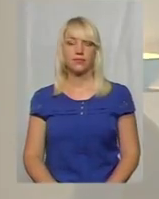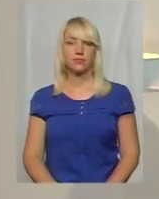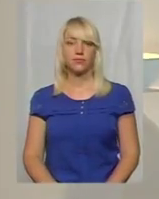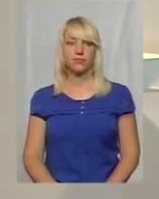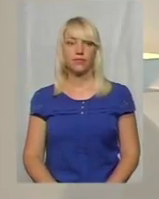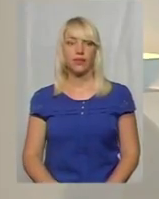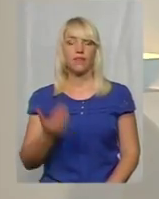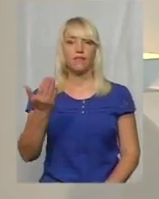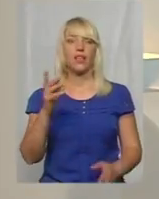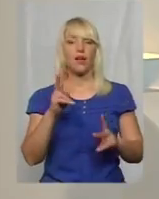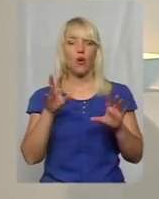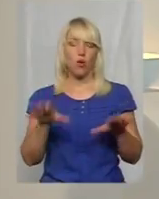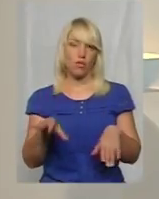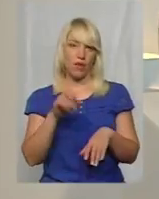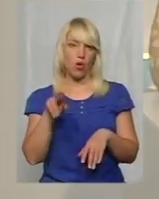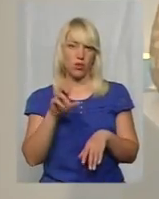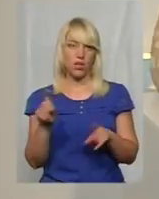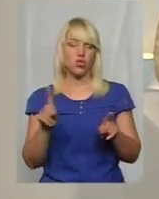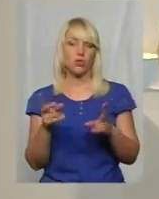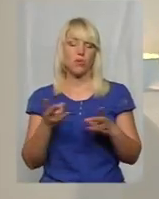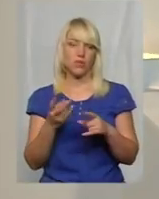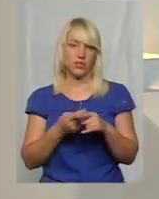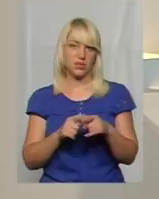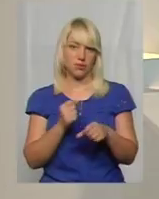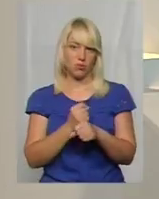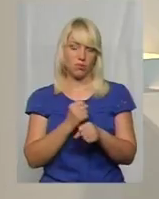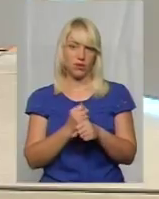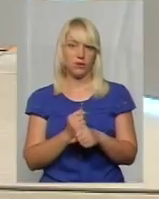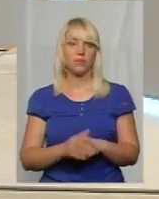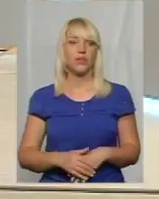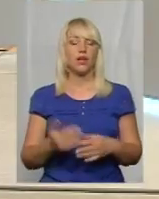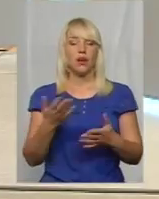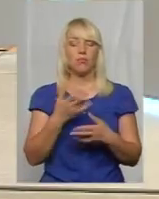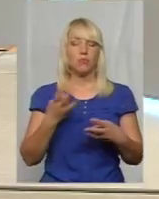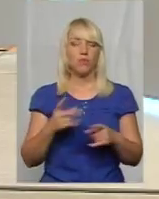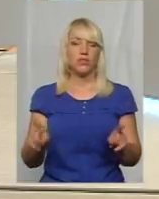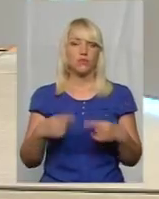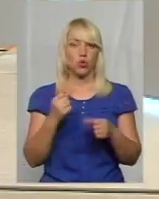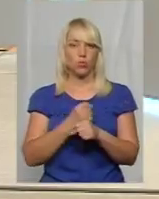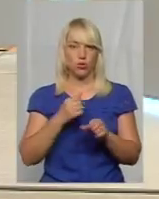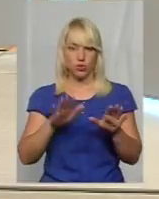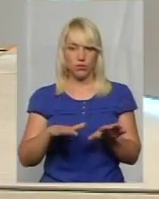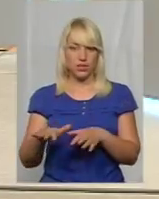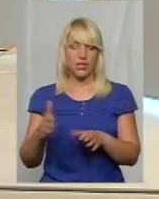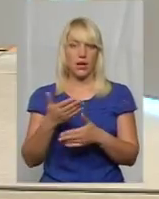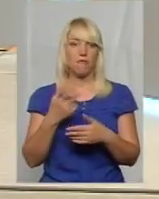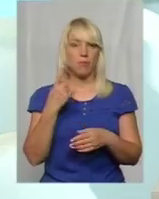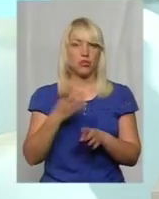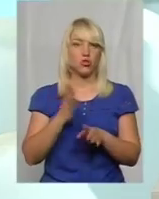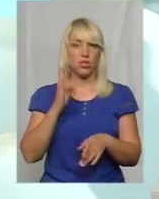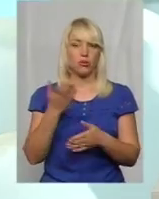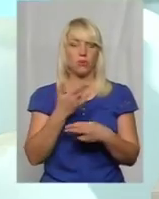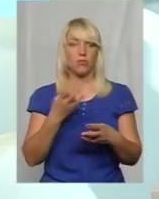Ну, ви як голова ОДА, що тепер маєте з цим робити, з таким відтоком? Ми маємо створювати робочі місця в першу чергу, ми маємо